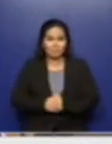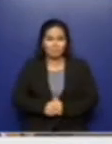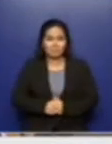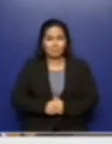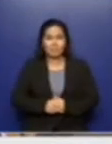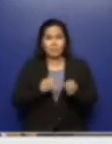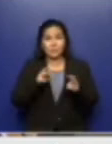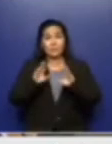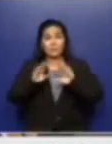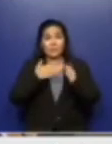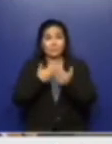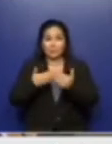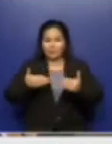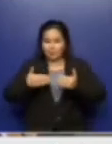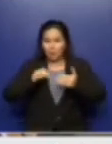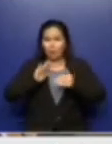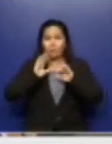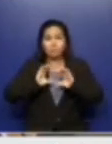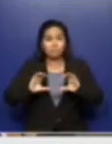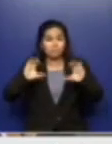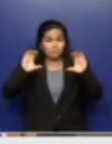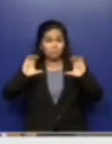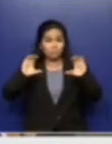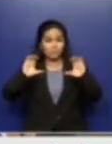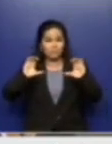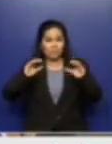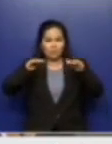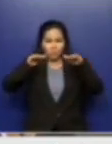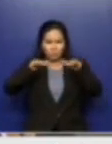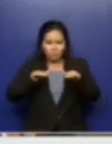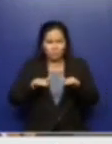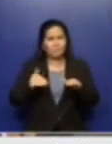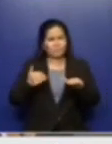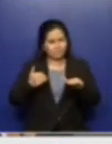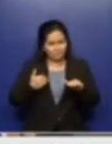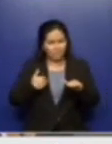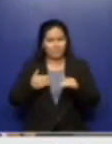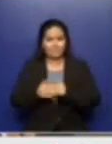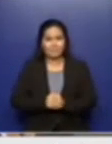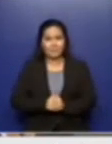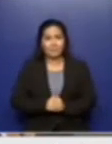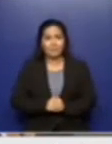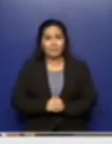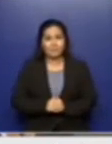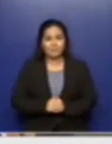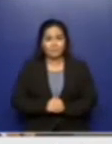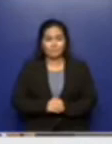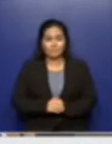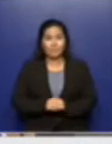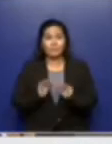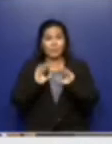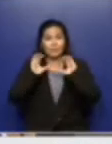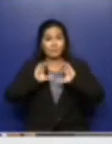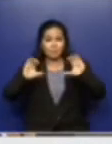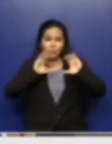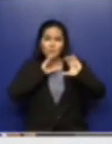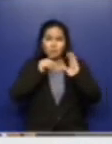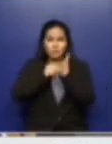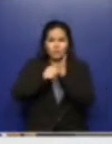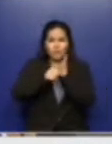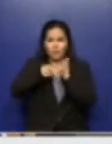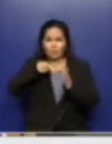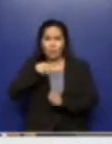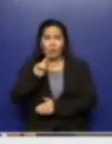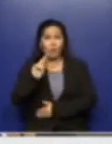าณการรายได้ของรัฐบาลเนี่ยก็จะลดลงอีกเยอะนะครับเพราะฉะนั้นการที่รัฐบาลไม่แก้ไขพระราชกฤ